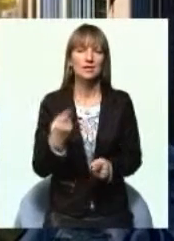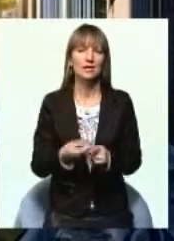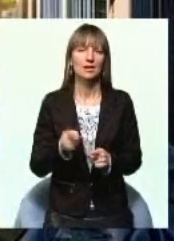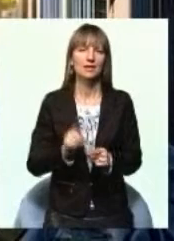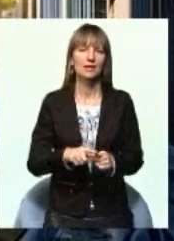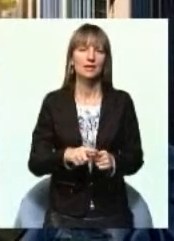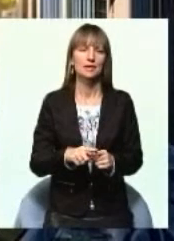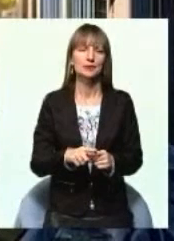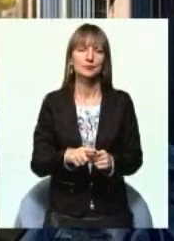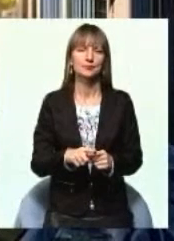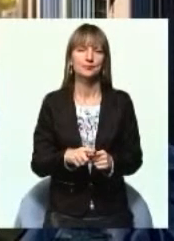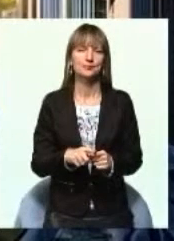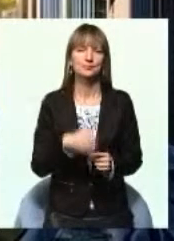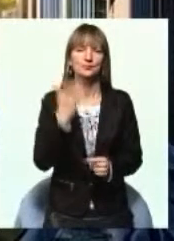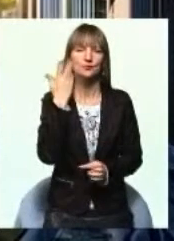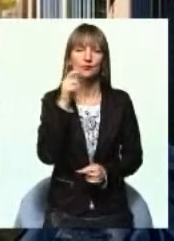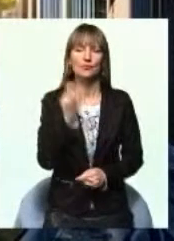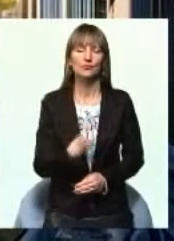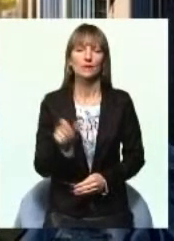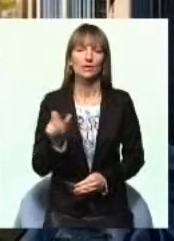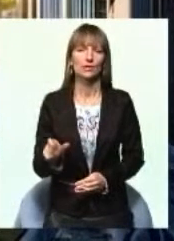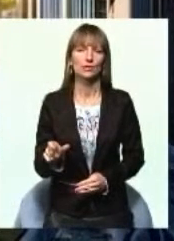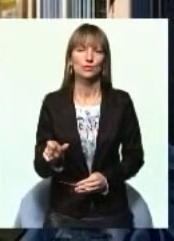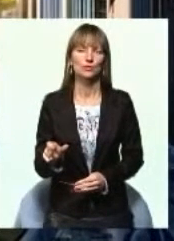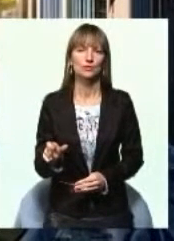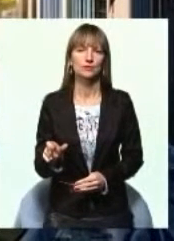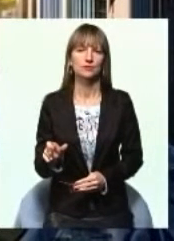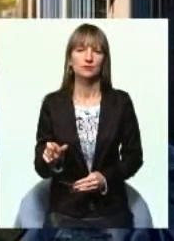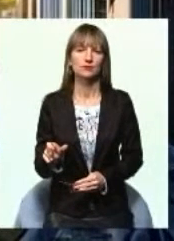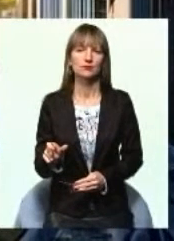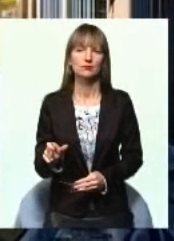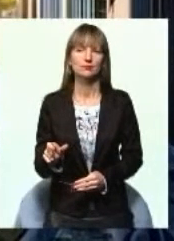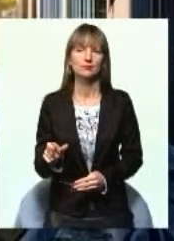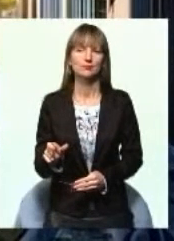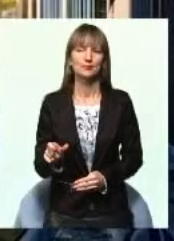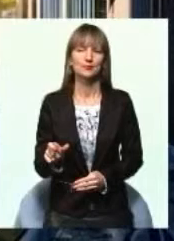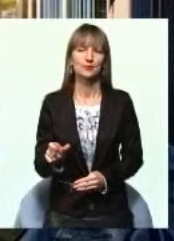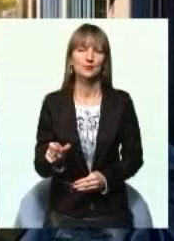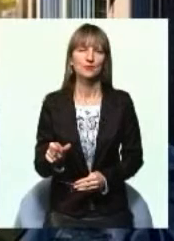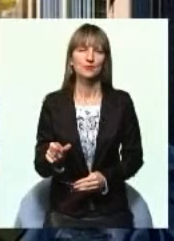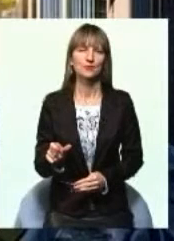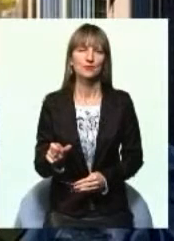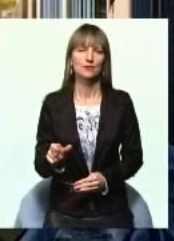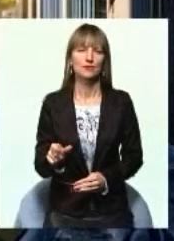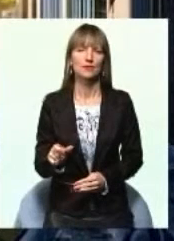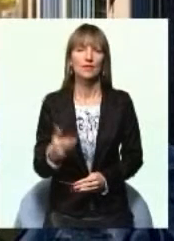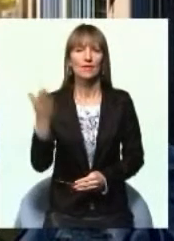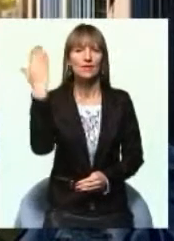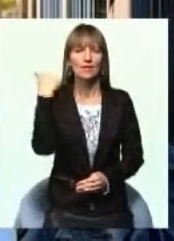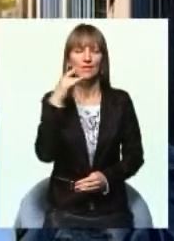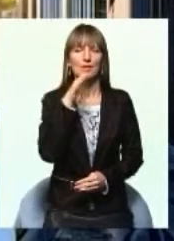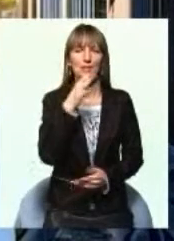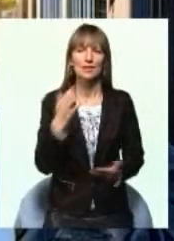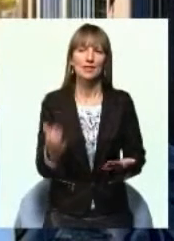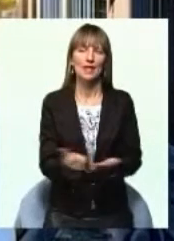когда люди в древних временах находят